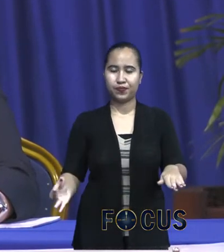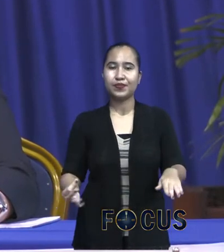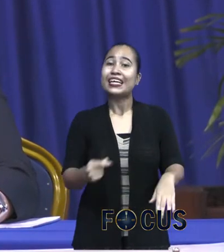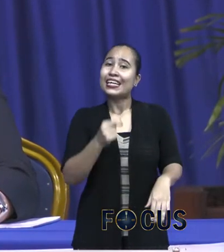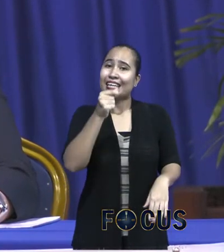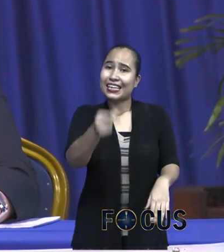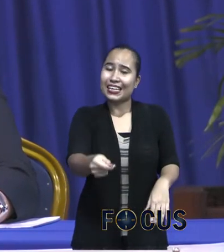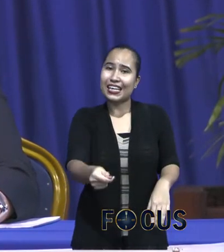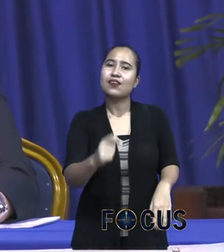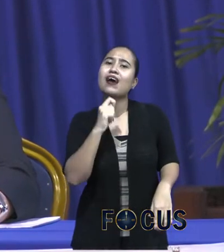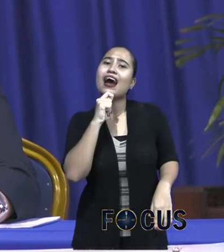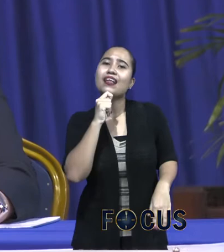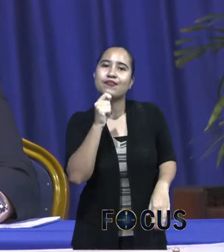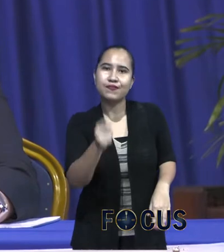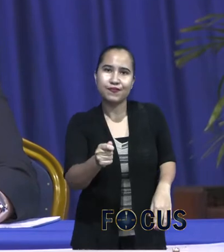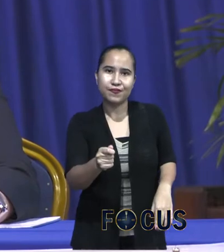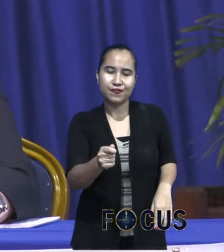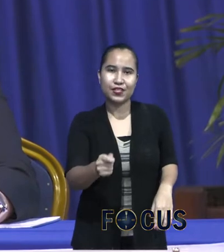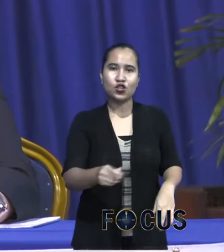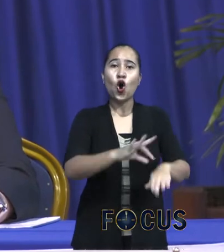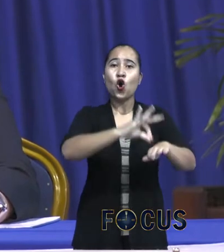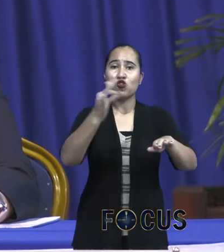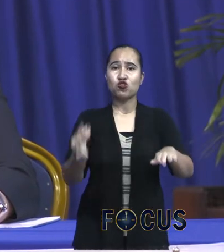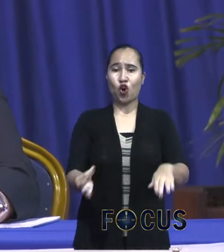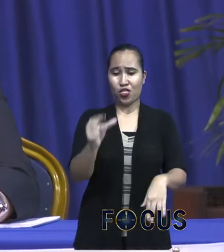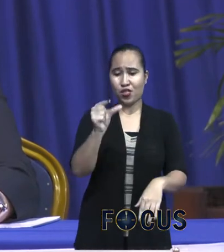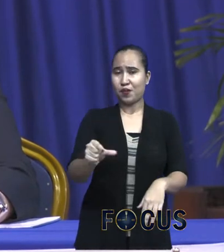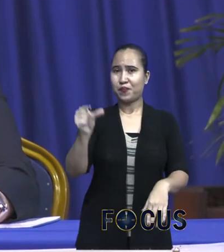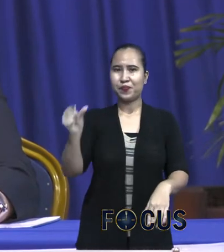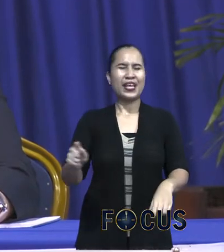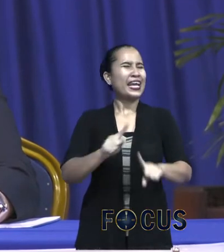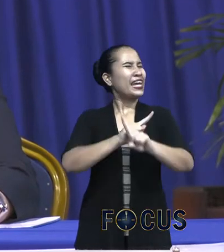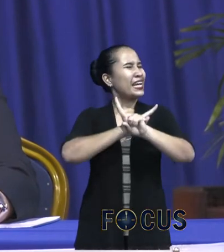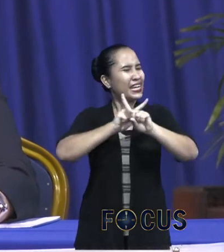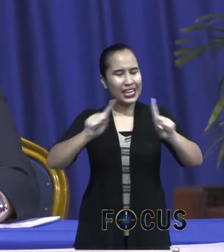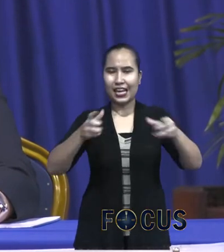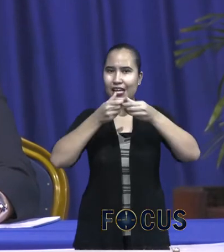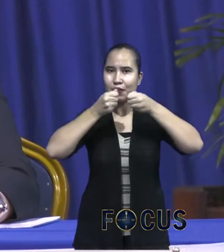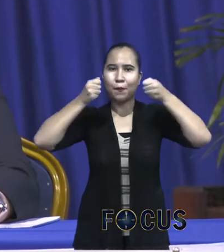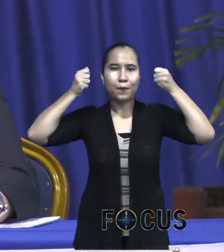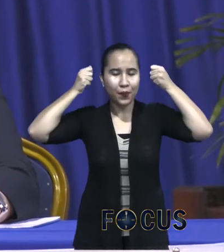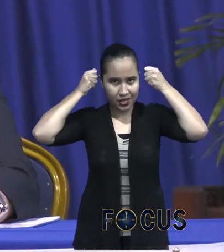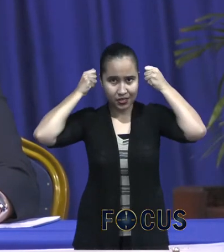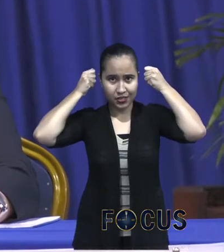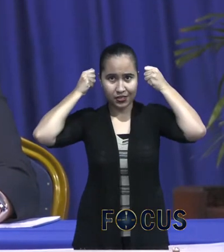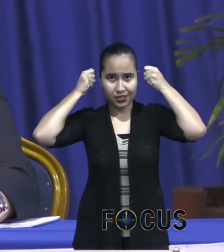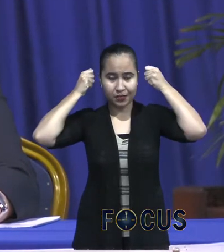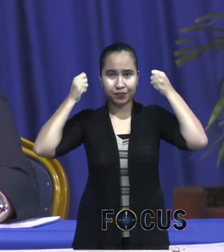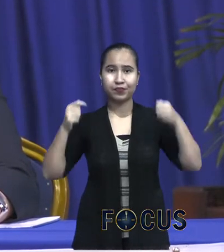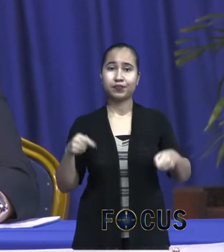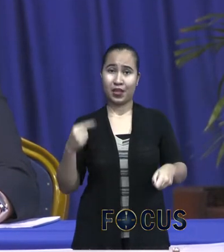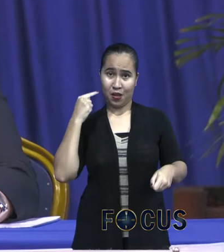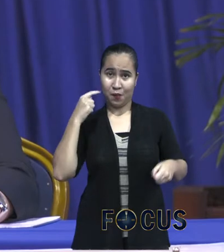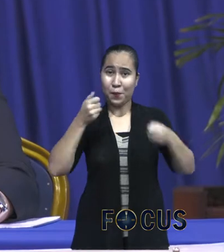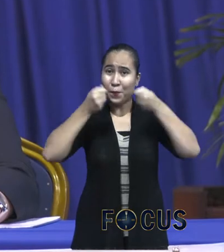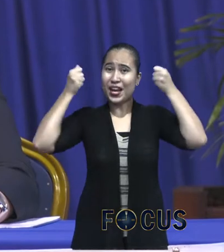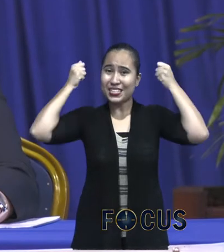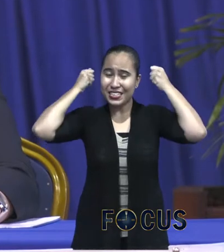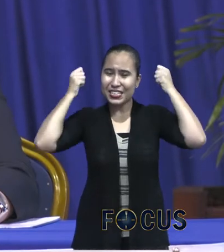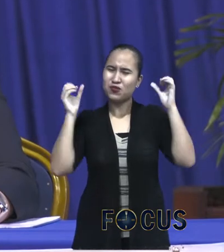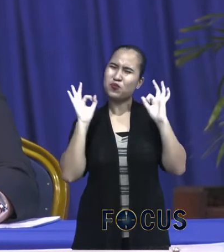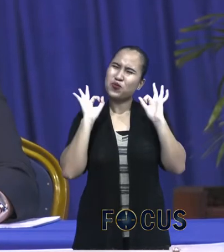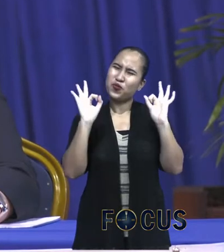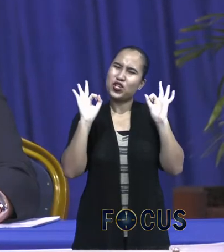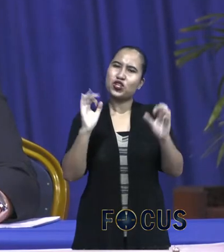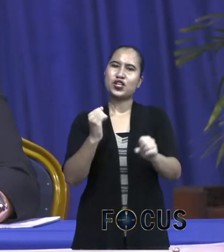het advies dat gezonde burgers geen maskers aanhoeven. Maskers zijn voor professioneel gebruik